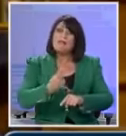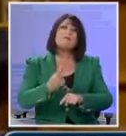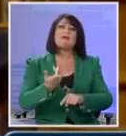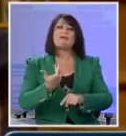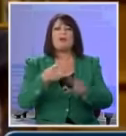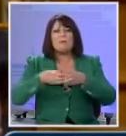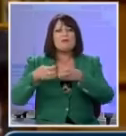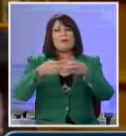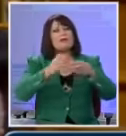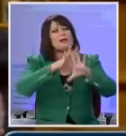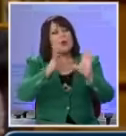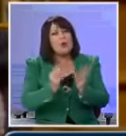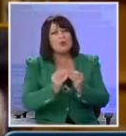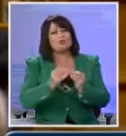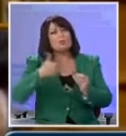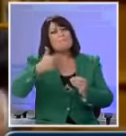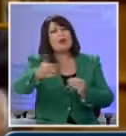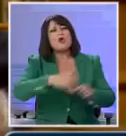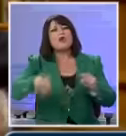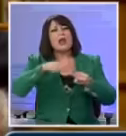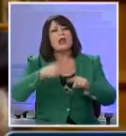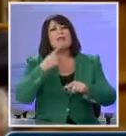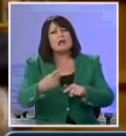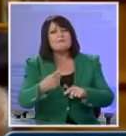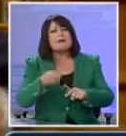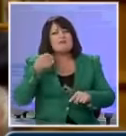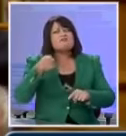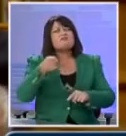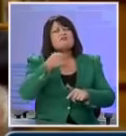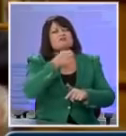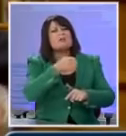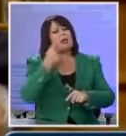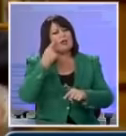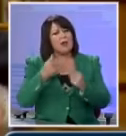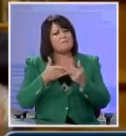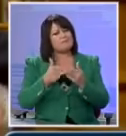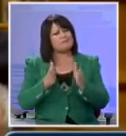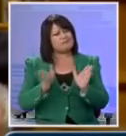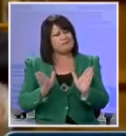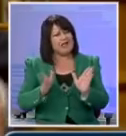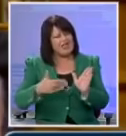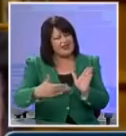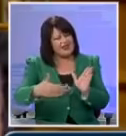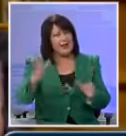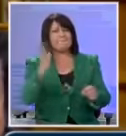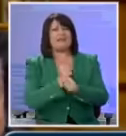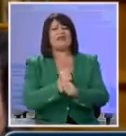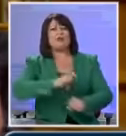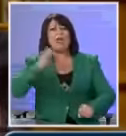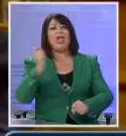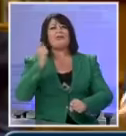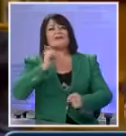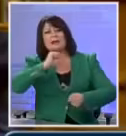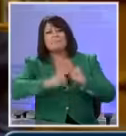δυνάμεις που εκπροσωπούμε για το μέλλον αυτού του τόπου και ανοίξαμε ρωγμές αυτές θα τις διευρύνουμε και θα την πετύχουμε αυτή τη μεγάλη εθνική